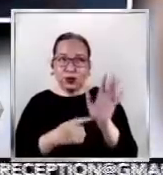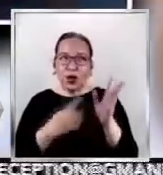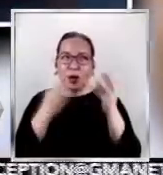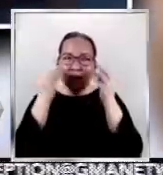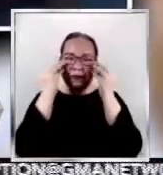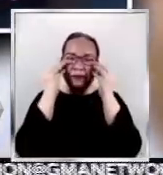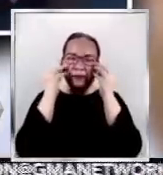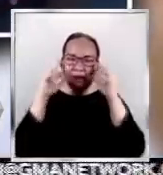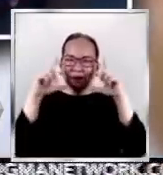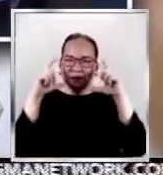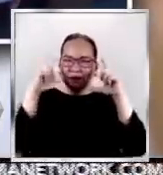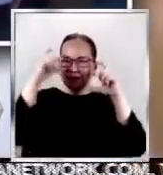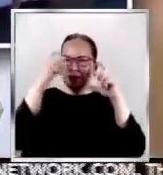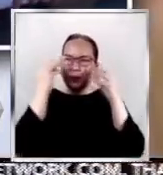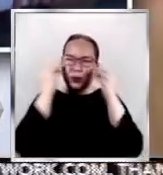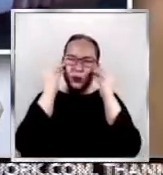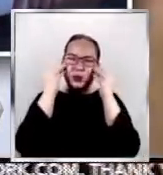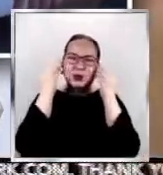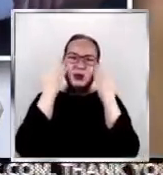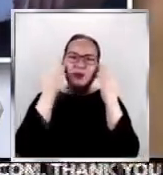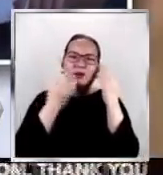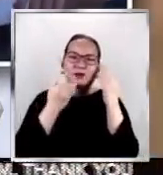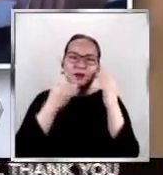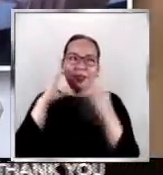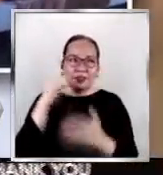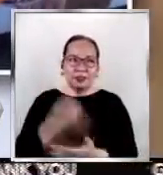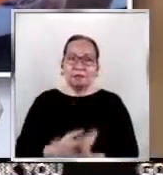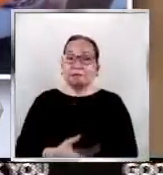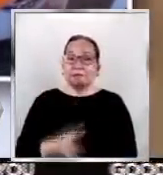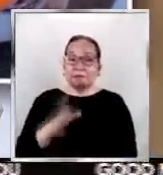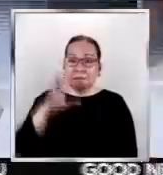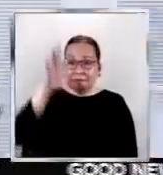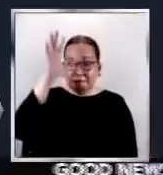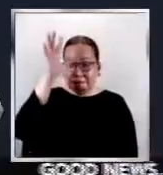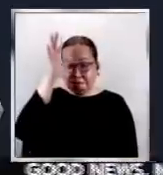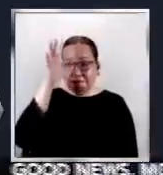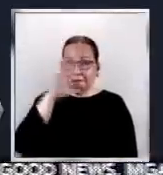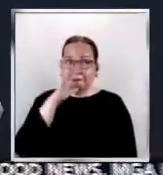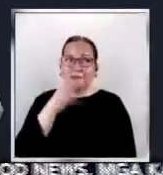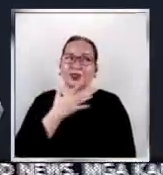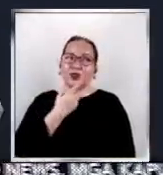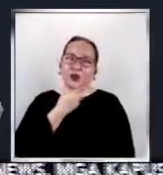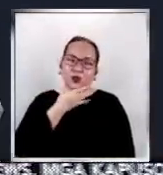Sina Marian at Dingdong naman, sweet na sweet during their alone time.